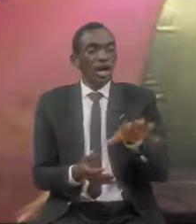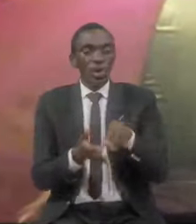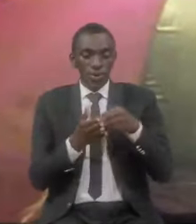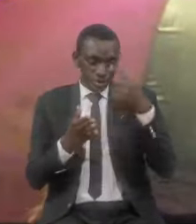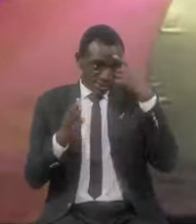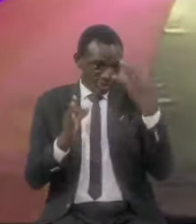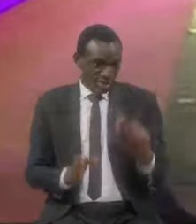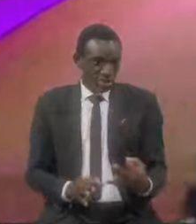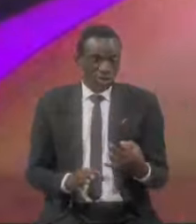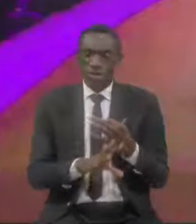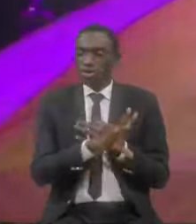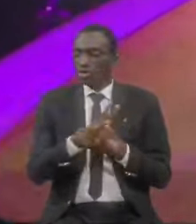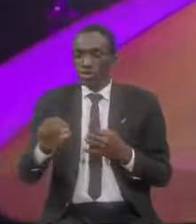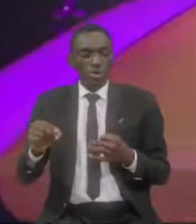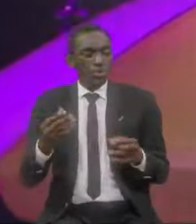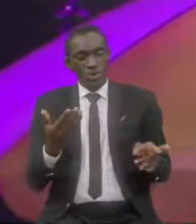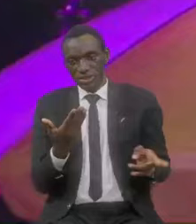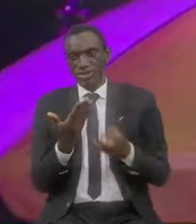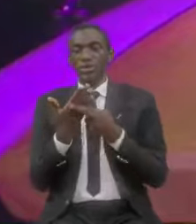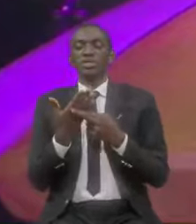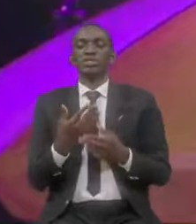de restauration.